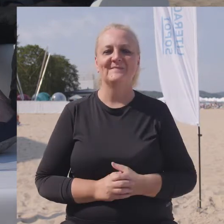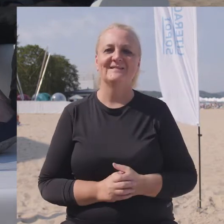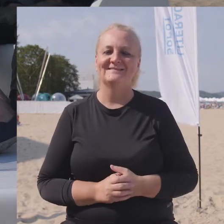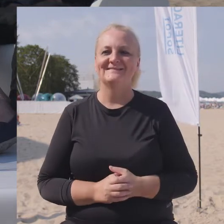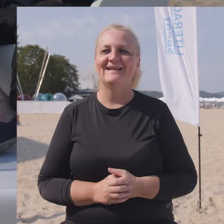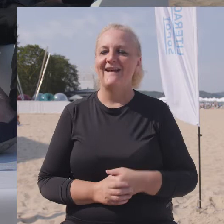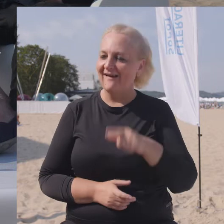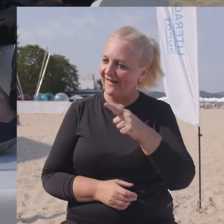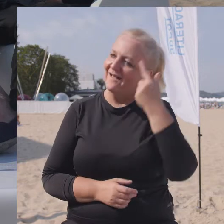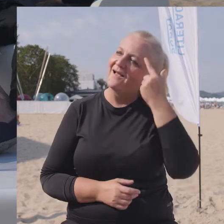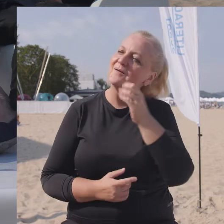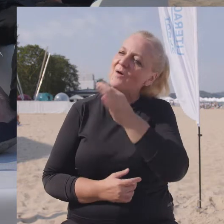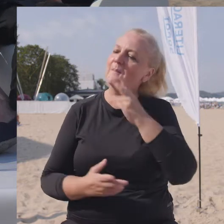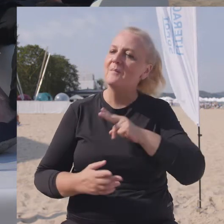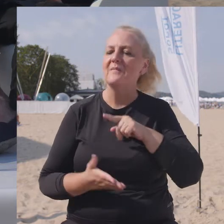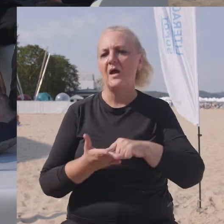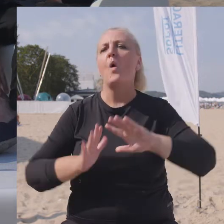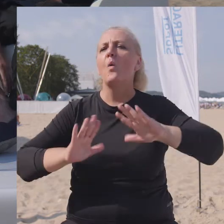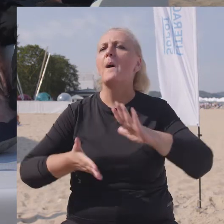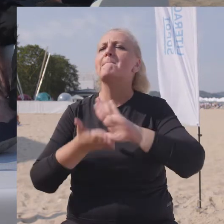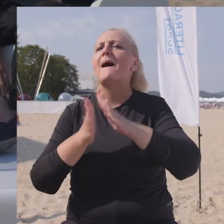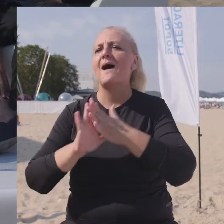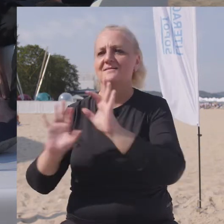Gust, który nazwałabyś jak? Bazarowym.